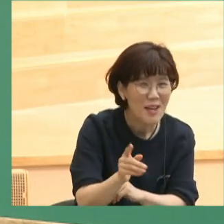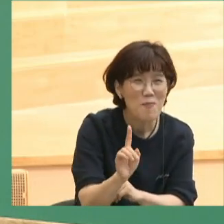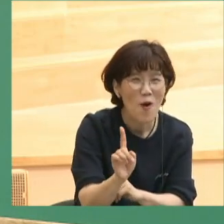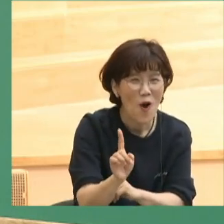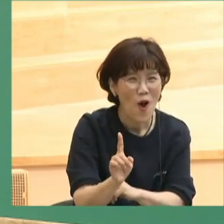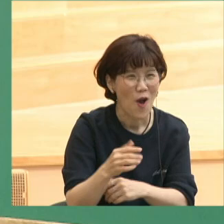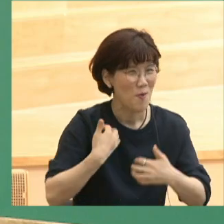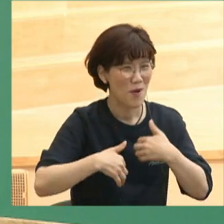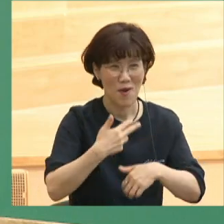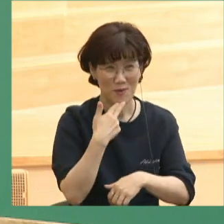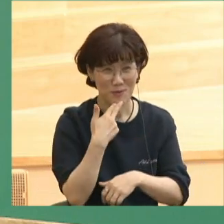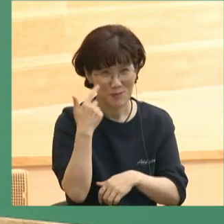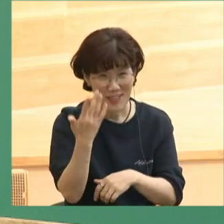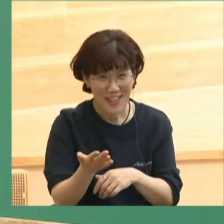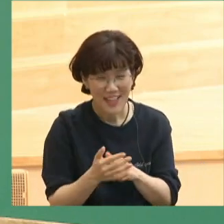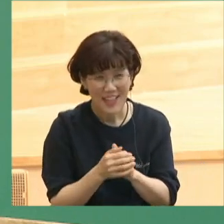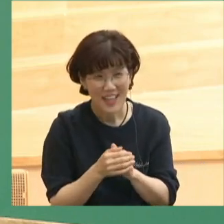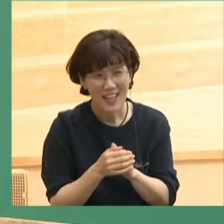별로 반가워 안 하는구나.